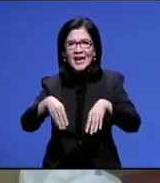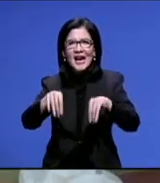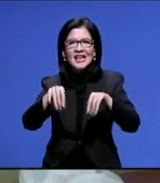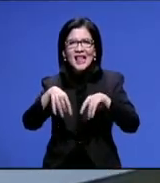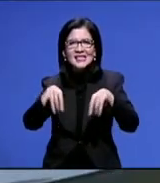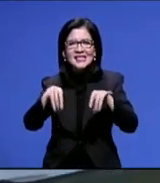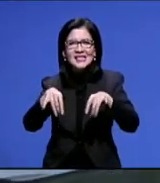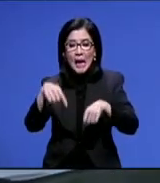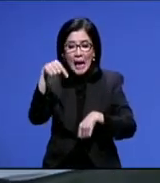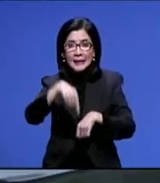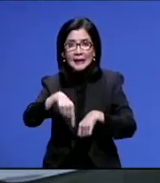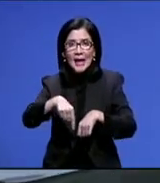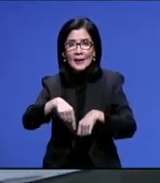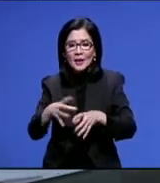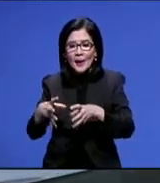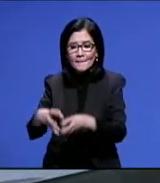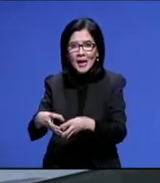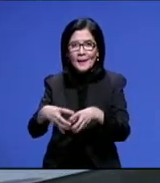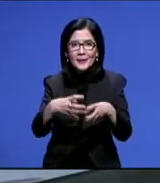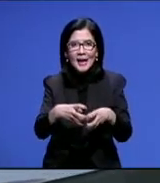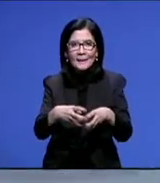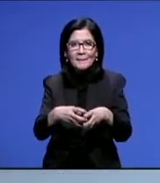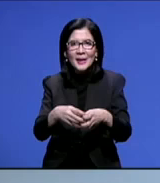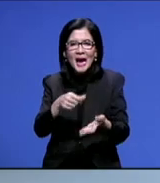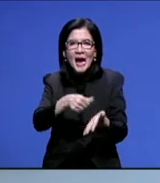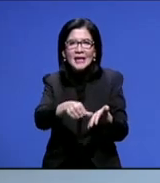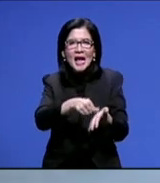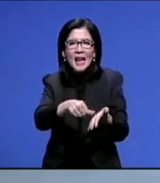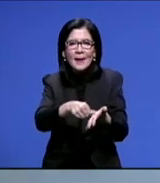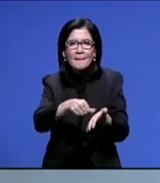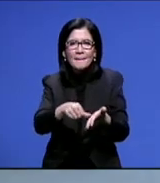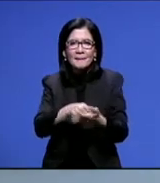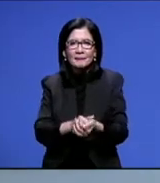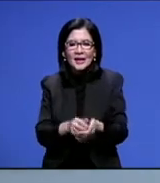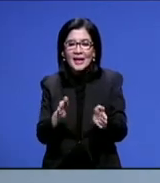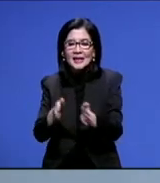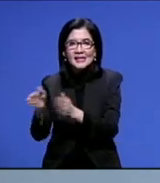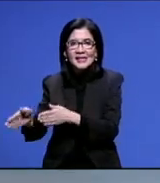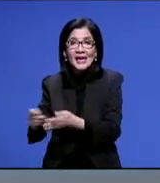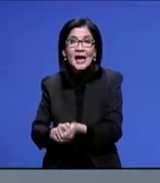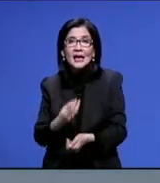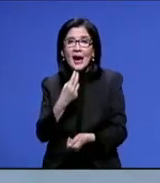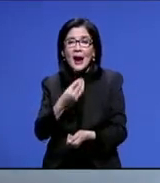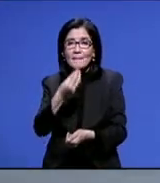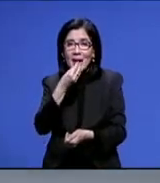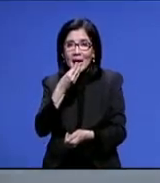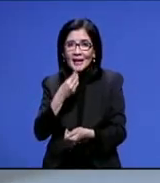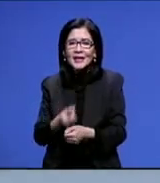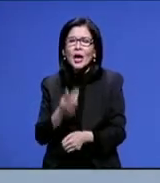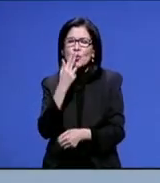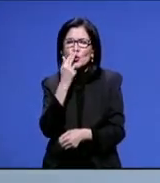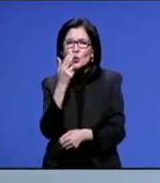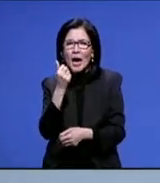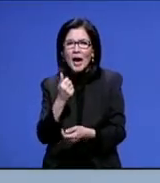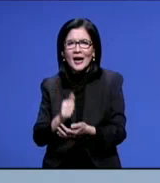Nah, di dalamnya terdapat perangkap yang diberi lem. Di sisi lainnya, ditempatkan makanan berupa gula dan pasir yang